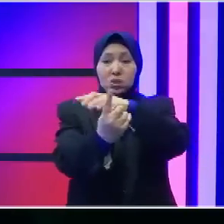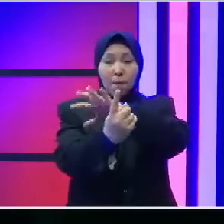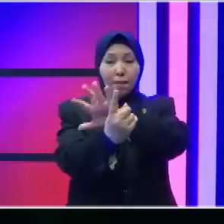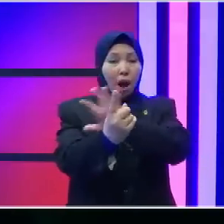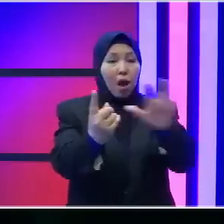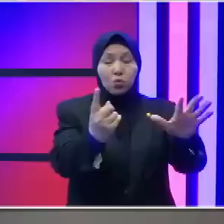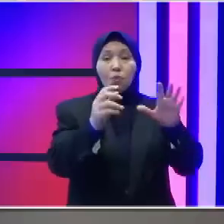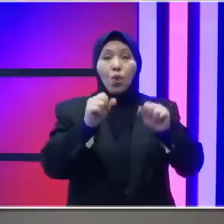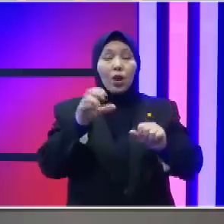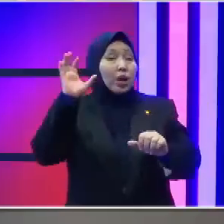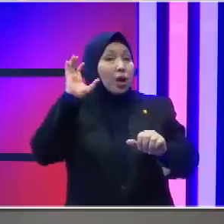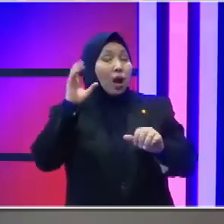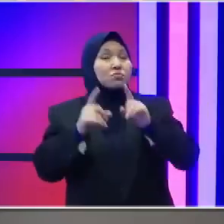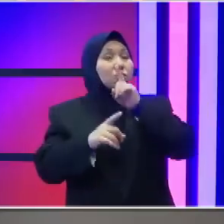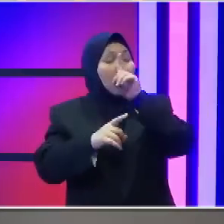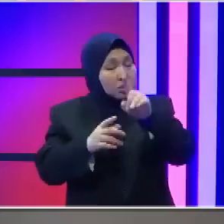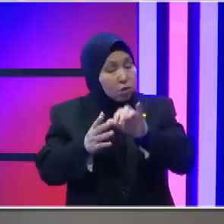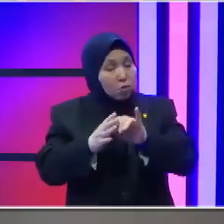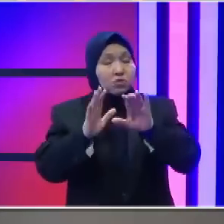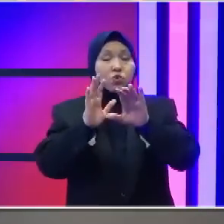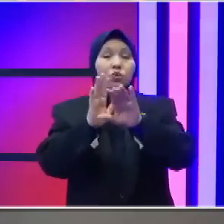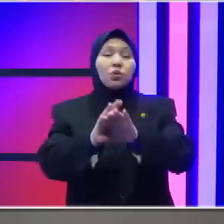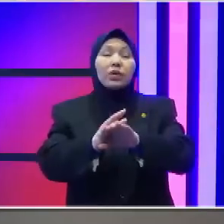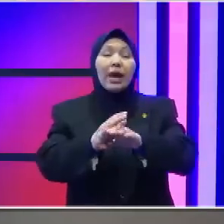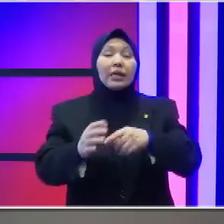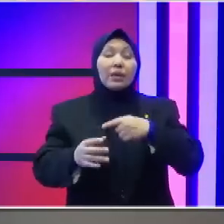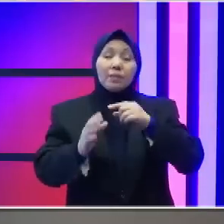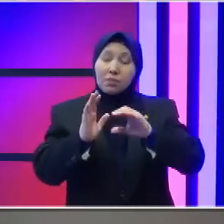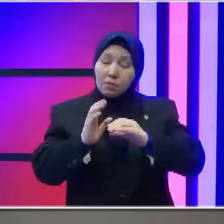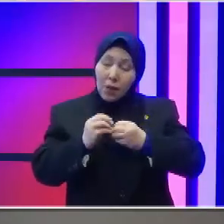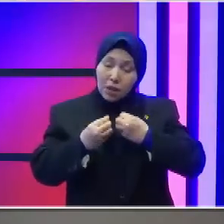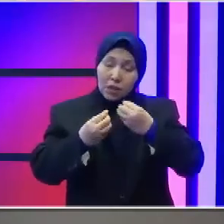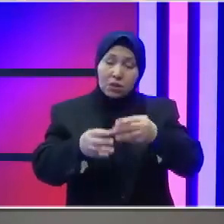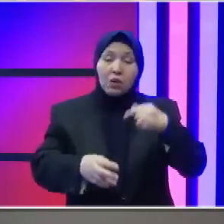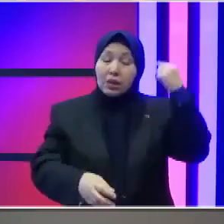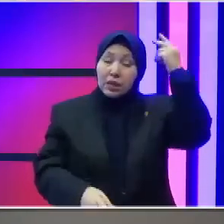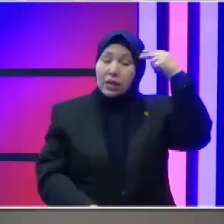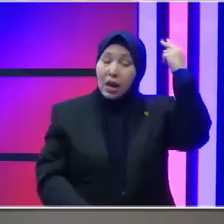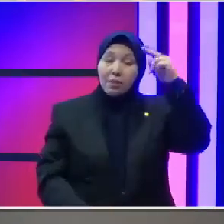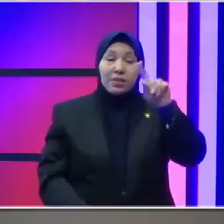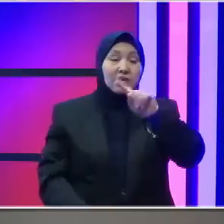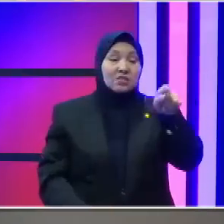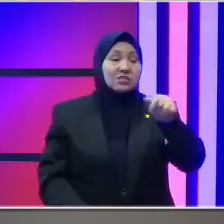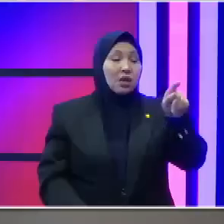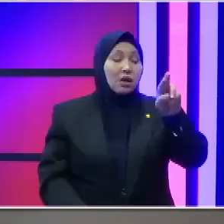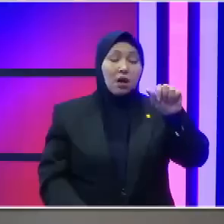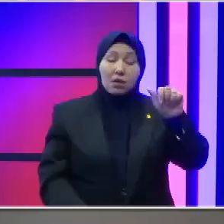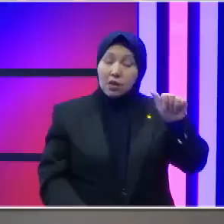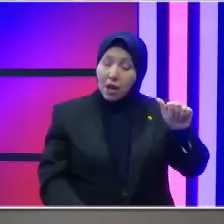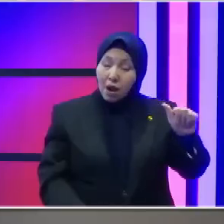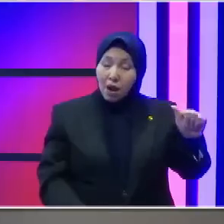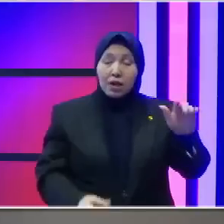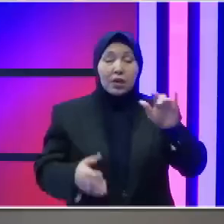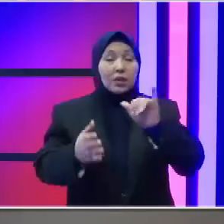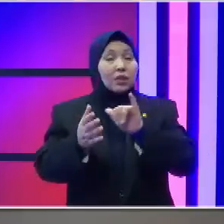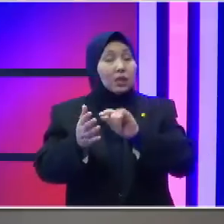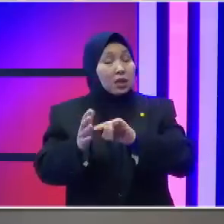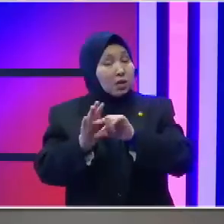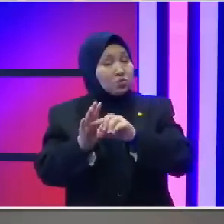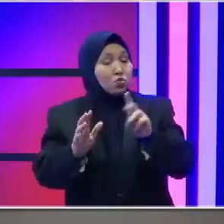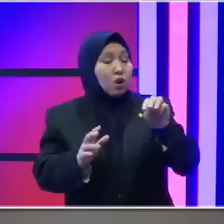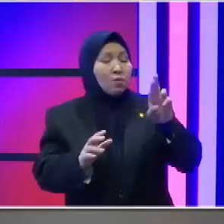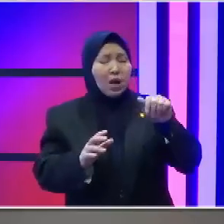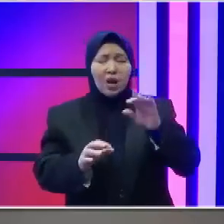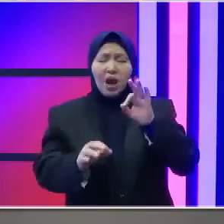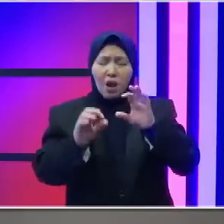Ya, sebenarnya contoh yang dinyatakan oleh Nabi Zakaria pada surah Maryam, nidaan khafiyah. Jadi kalau boleh